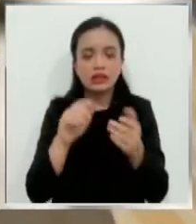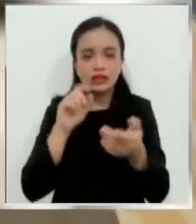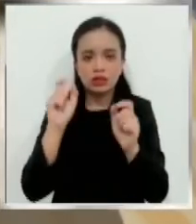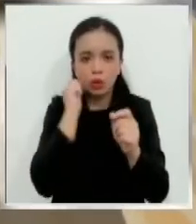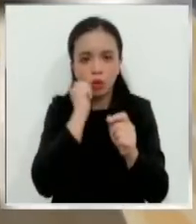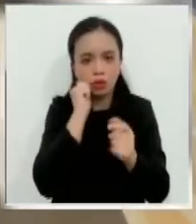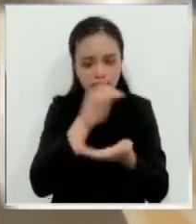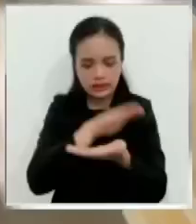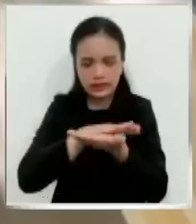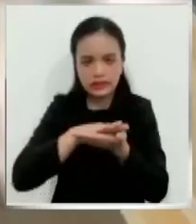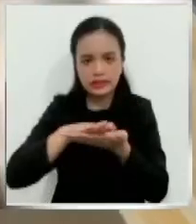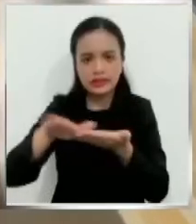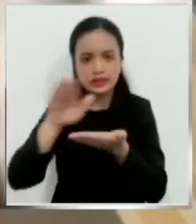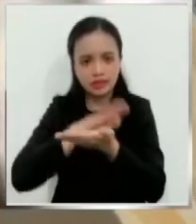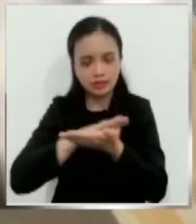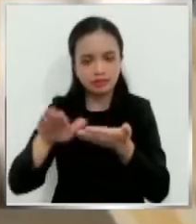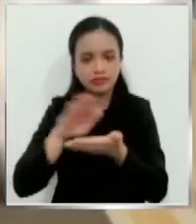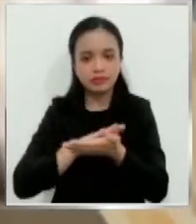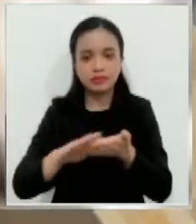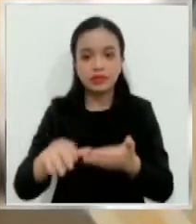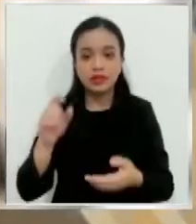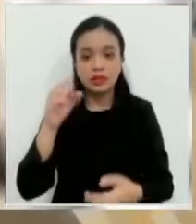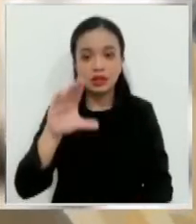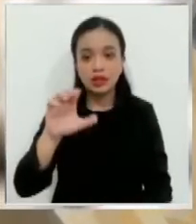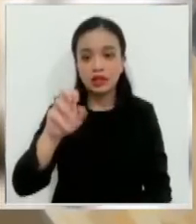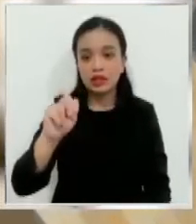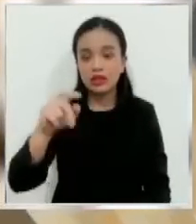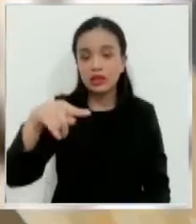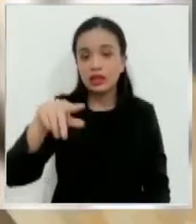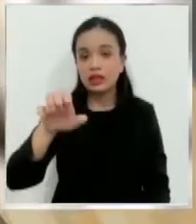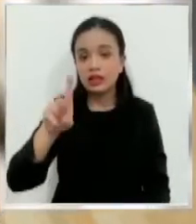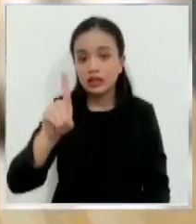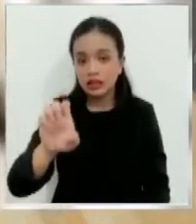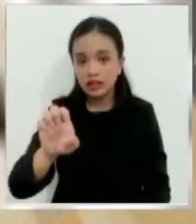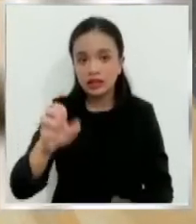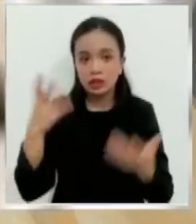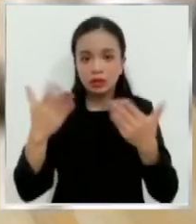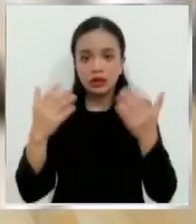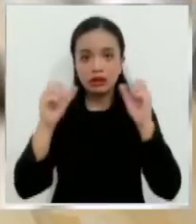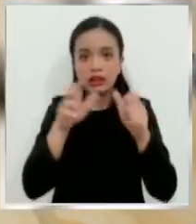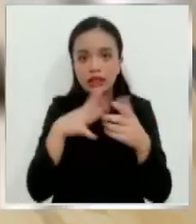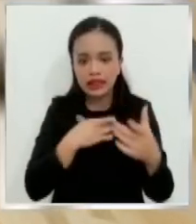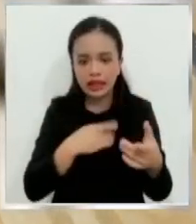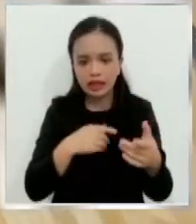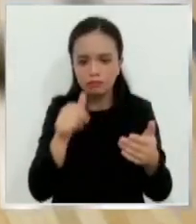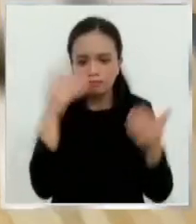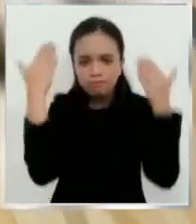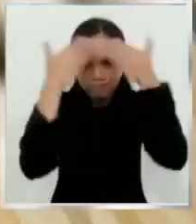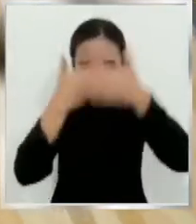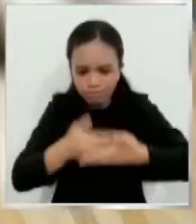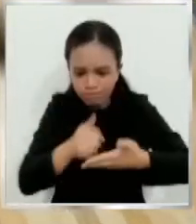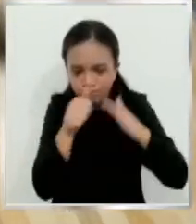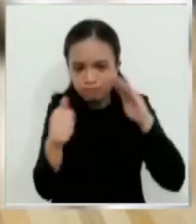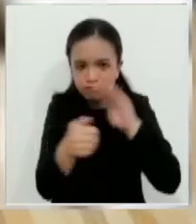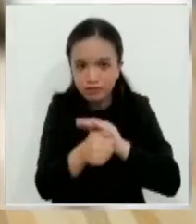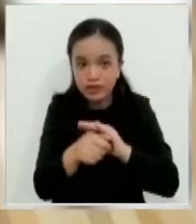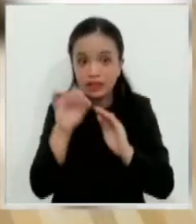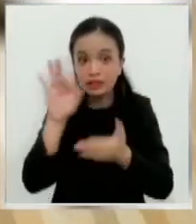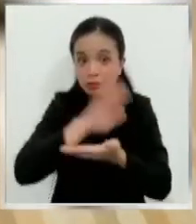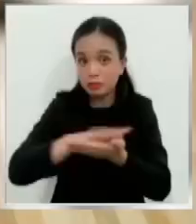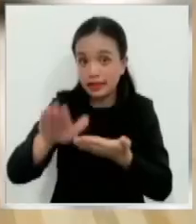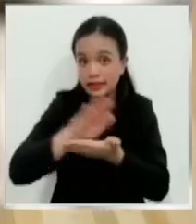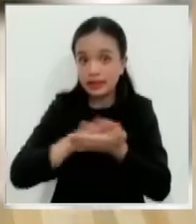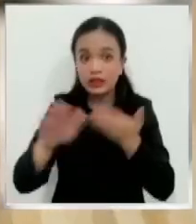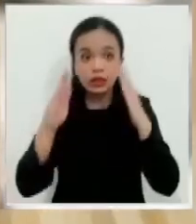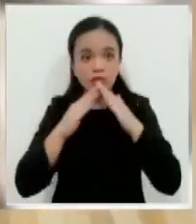kapaligiran. Ang mga alupihan kasi mahiling magtago sa madidilim at damp o basang sulok-sulok. Kapag malinis din ang ating bahay, hindi rin